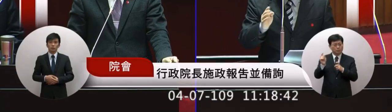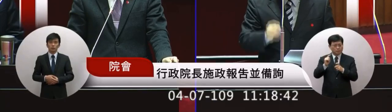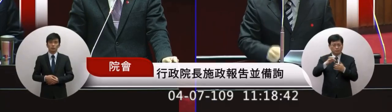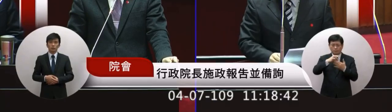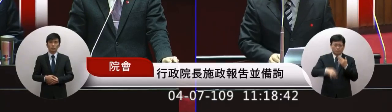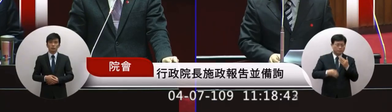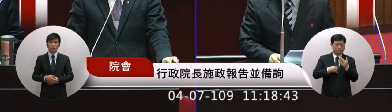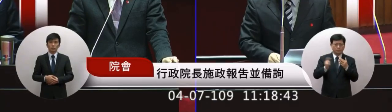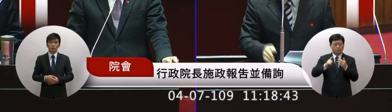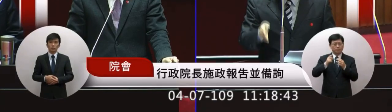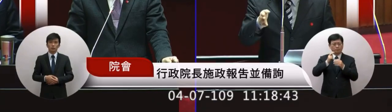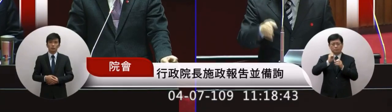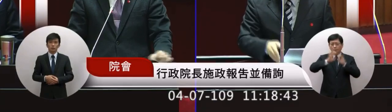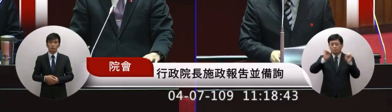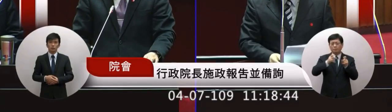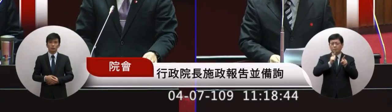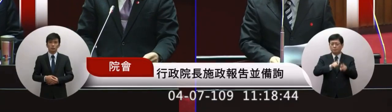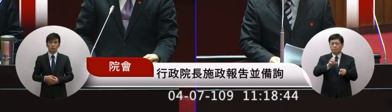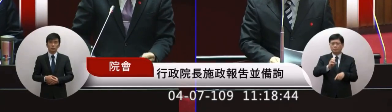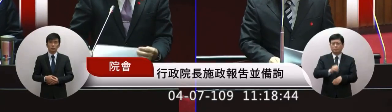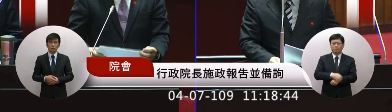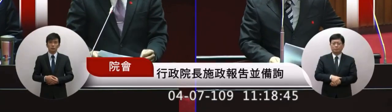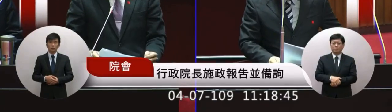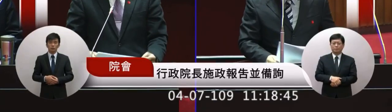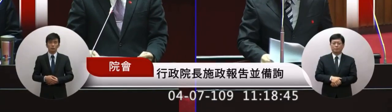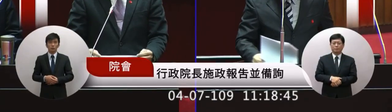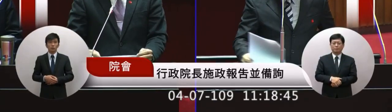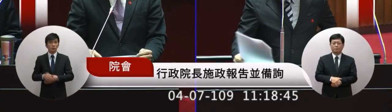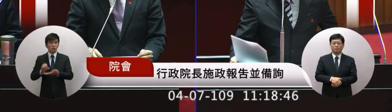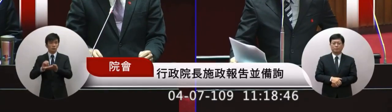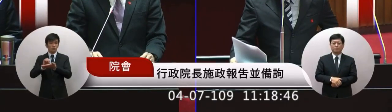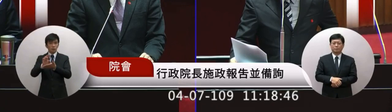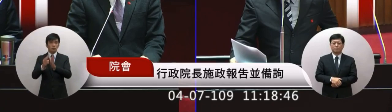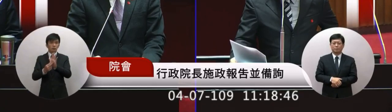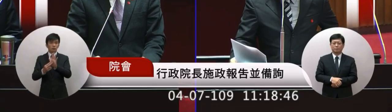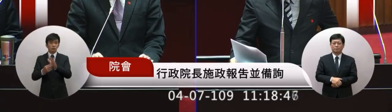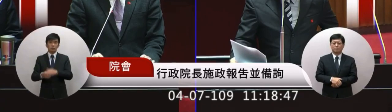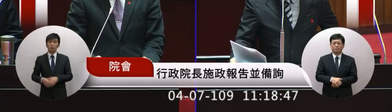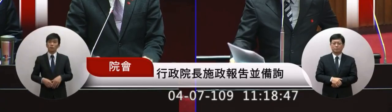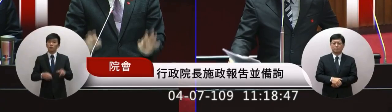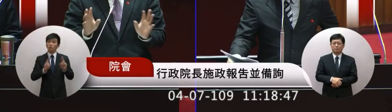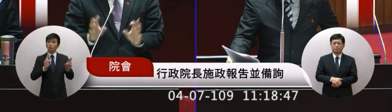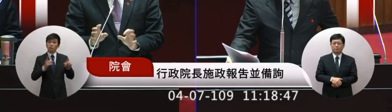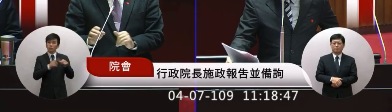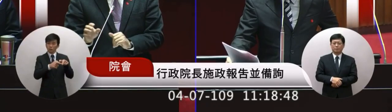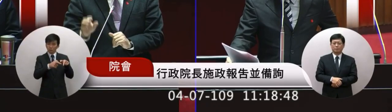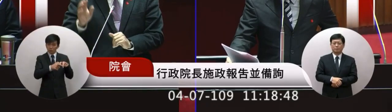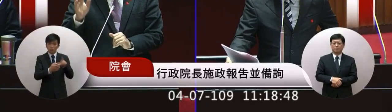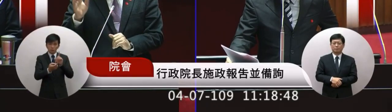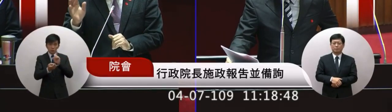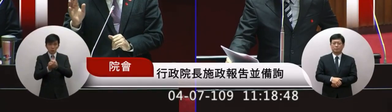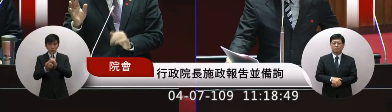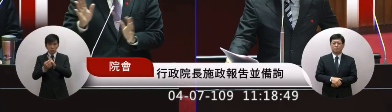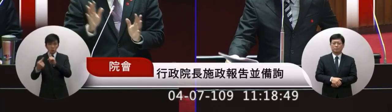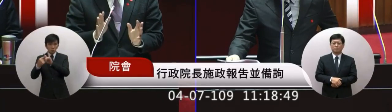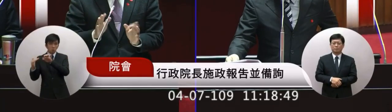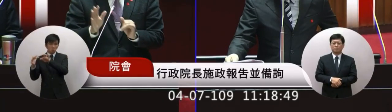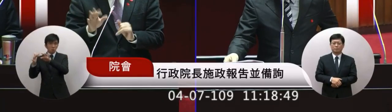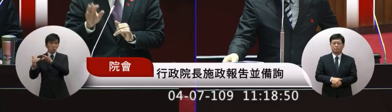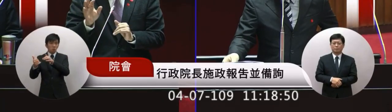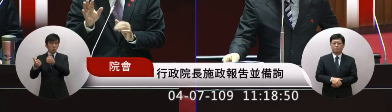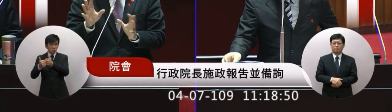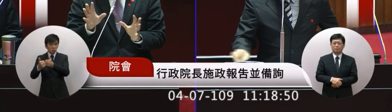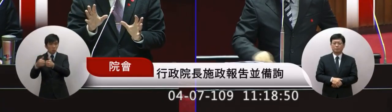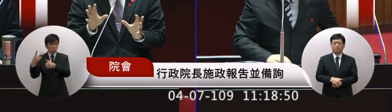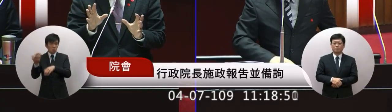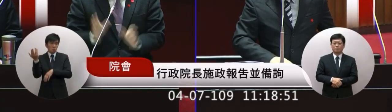的一些政策或者一些想法？ 跟委员报告哈，因为随着指挥中心对于集会，其实从第一次到现在